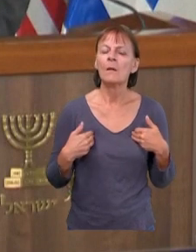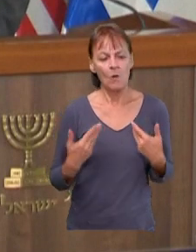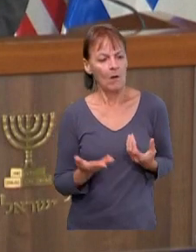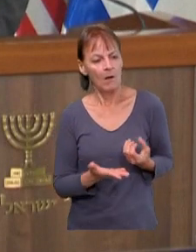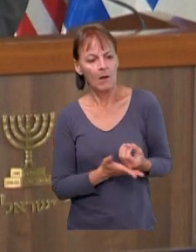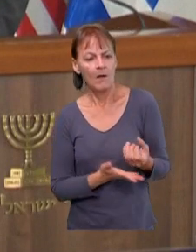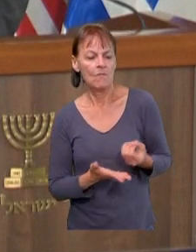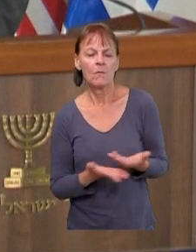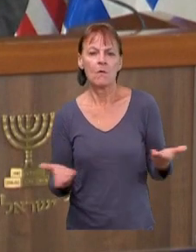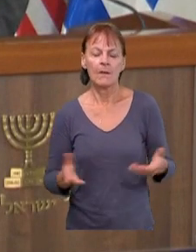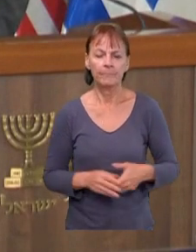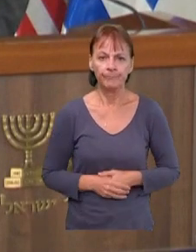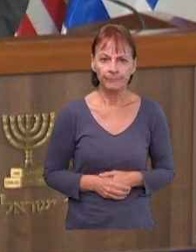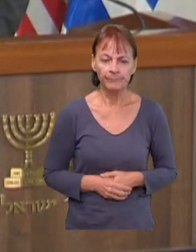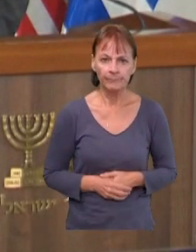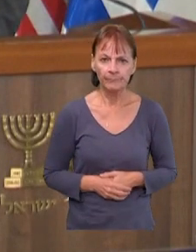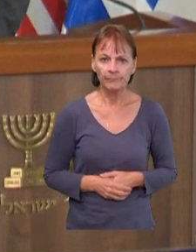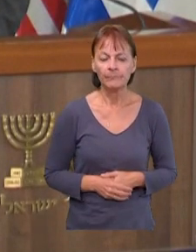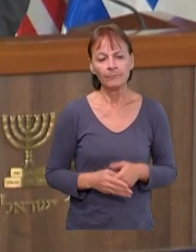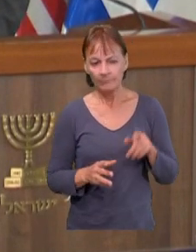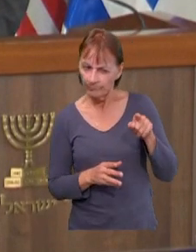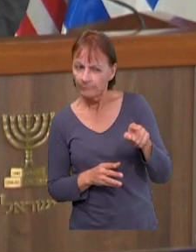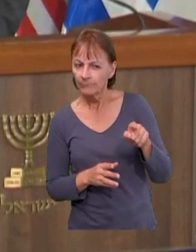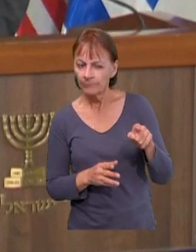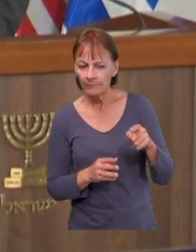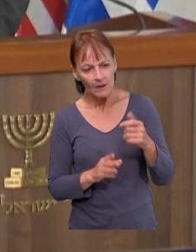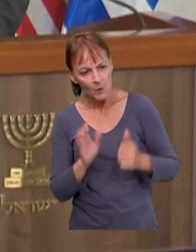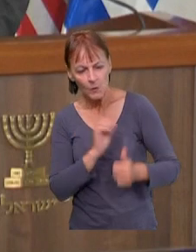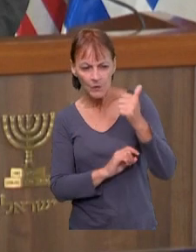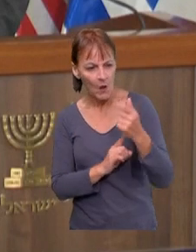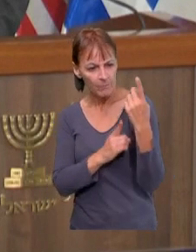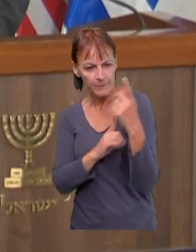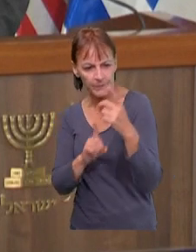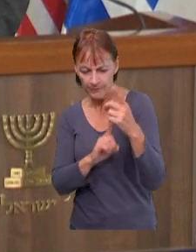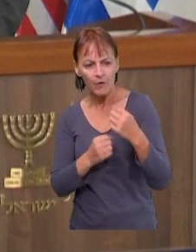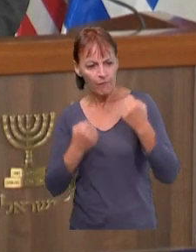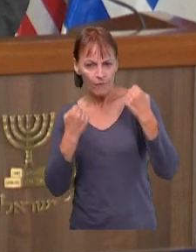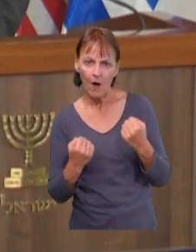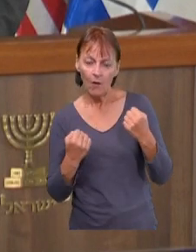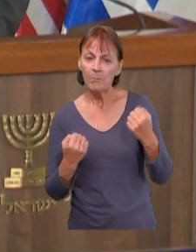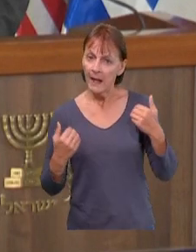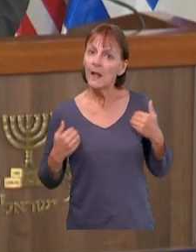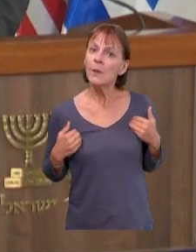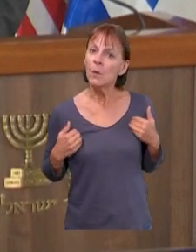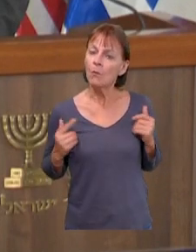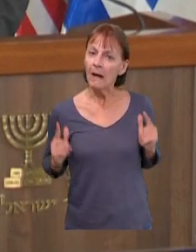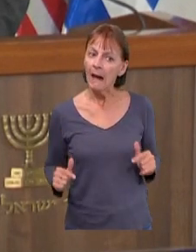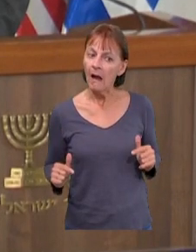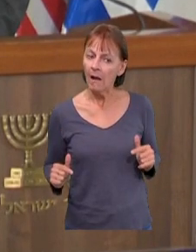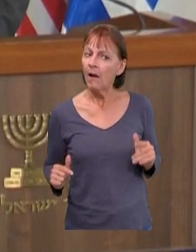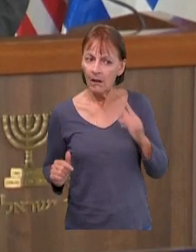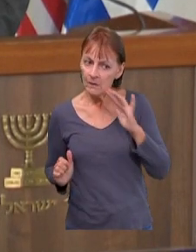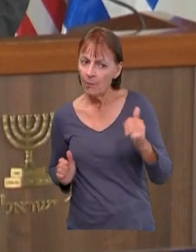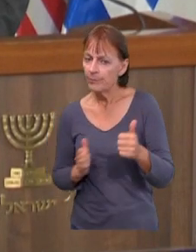suivant. Vous êtes peut-être assez fort pour vous défendre seul, mais tant que les États-Unis existeront, vous n'aurez jamais à le